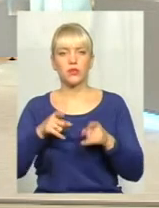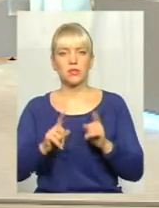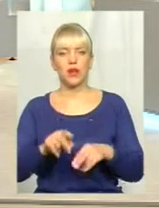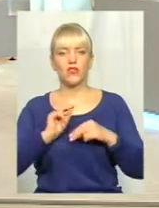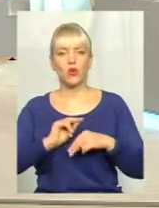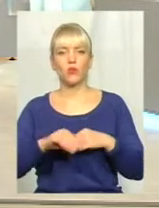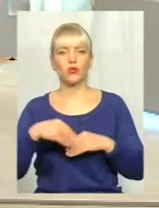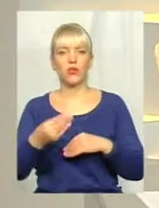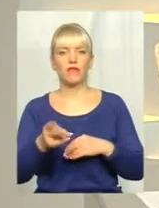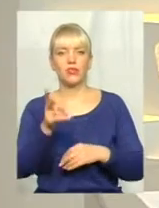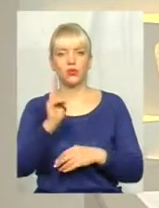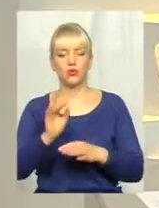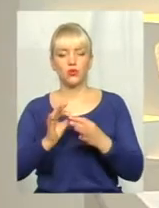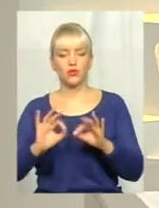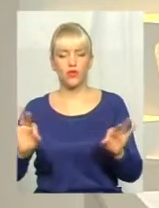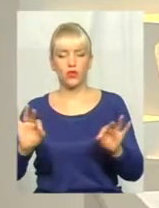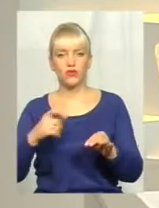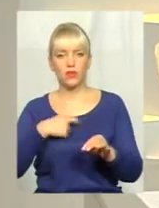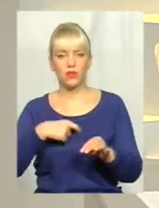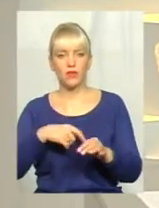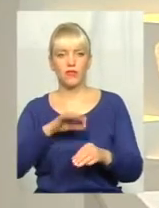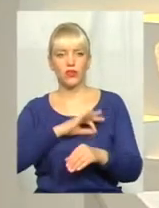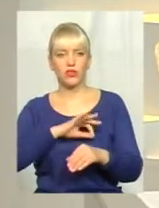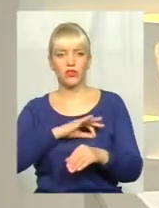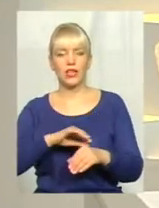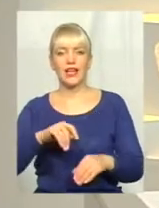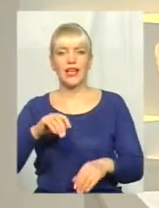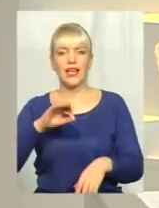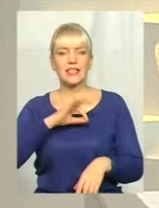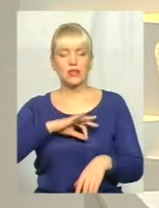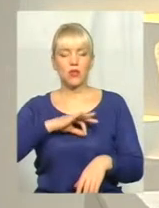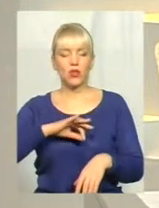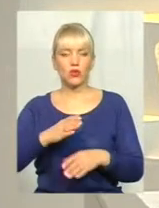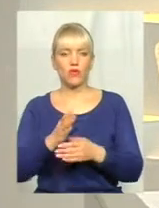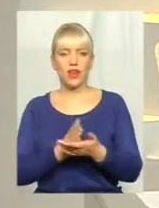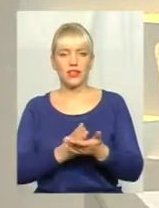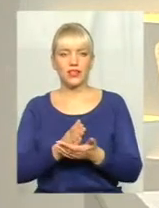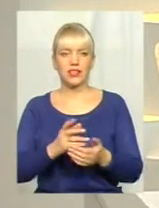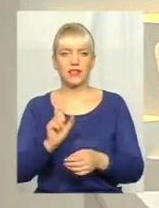який дозволив собі використовувати, фактично експлуатувати найманого працівника,